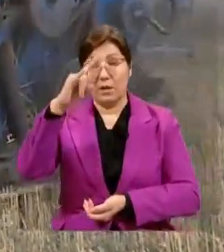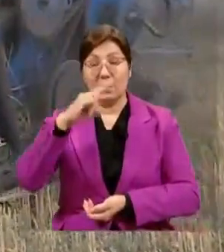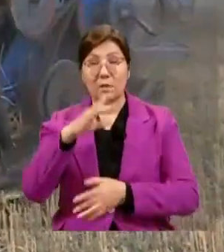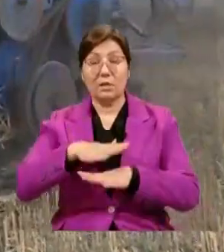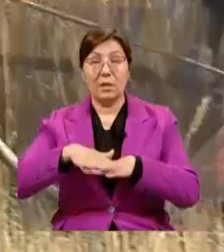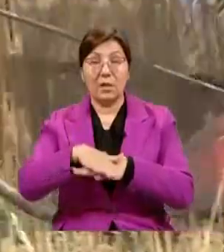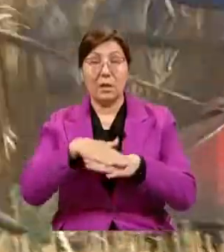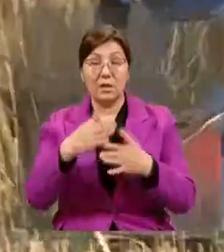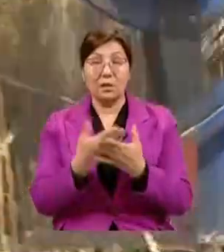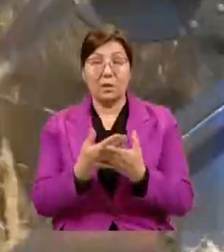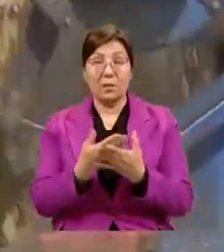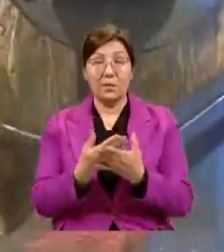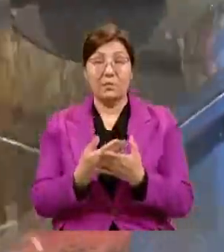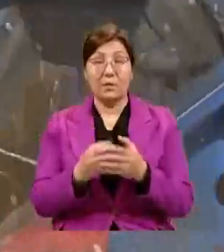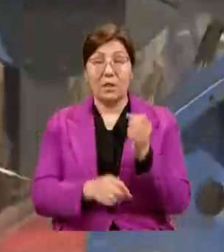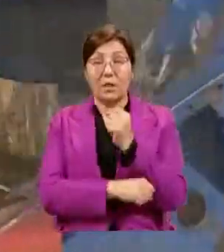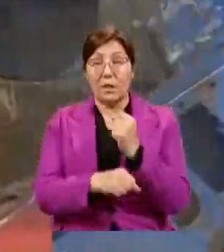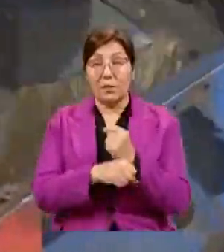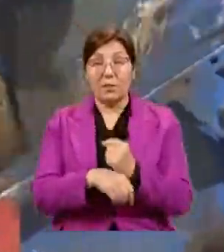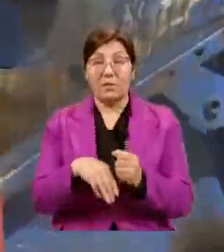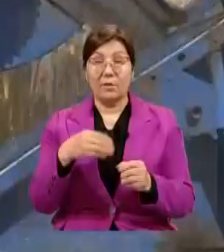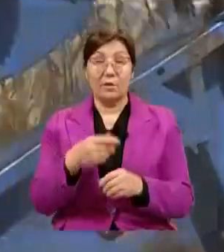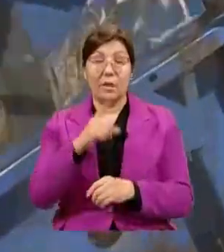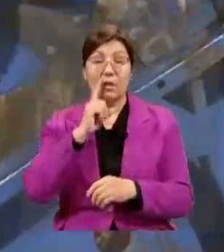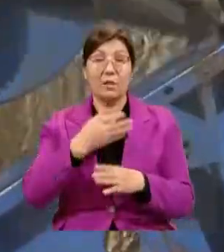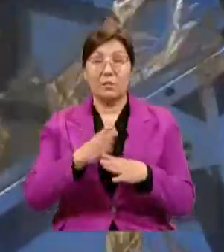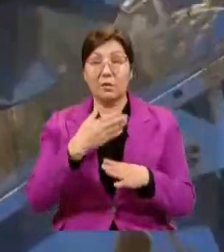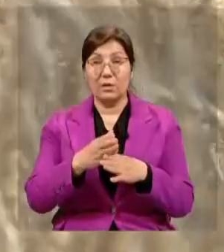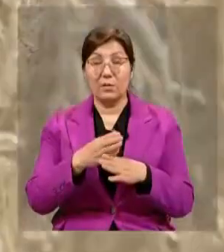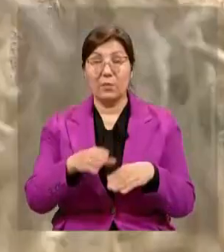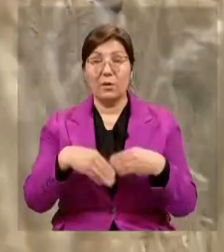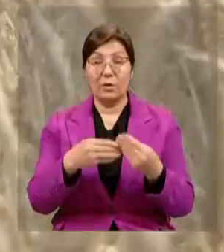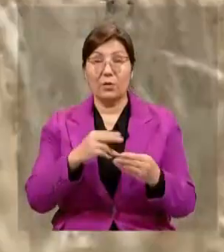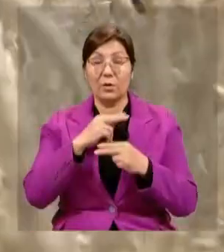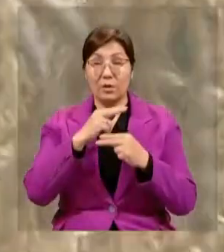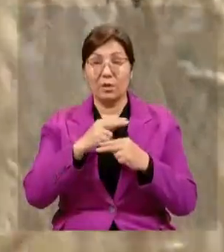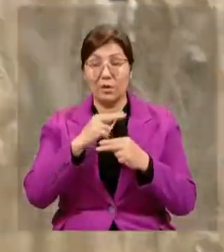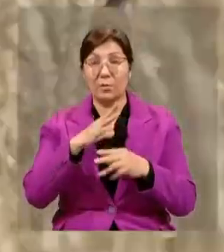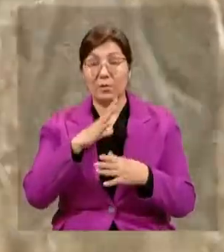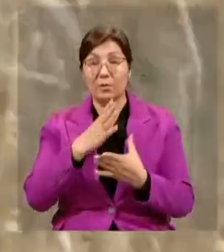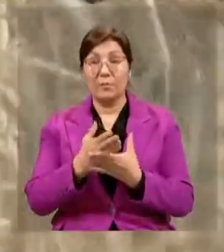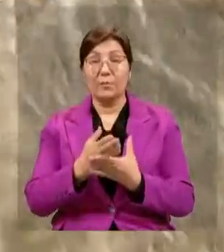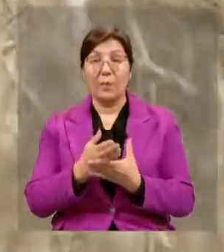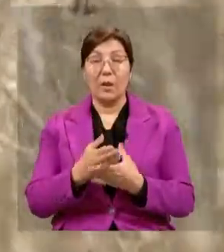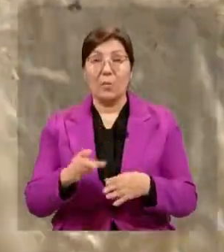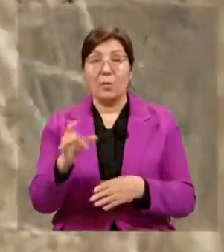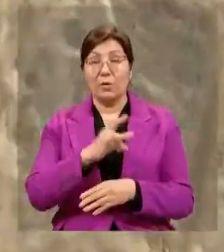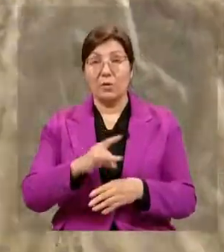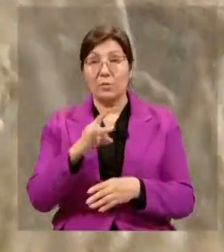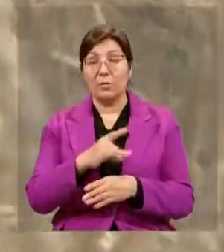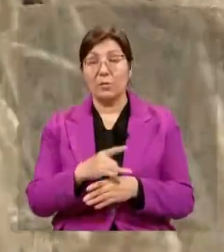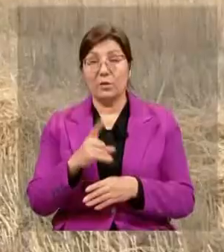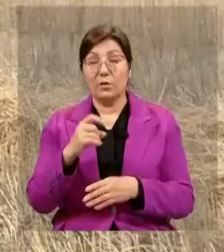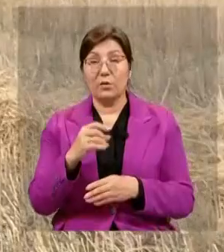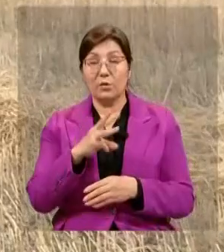жолдауында шаруаларға қолжетімді әрі тиімді несие беруге баса назар аудару керек екенін айтқан болатын. Биыл бұл мақсатта республика бойынша